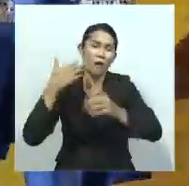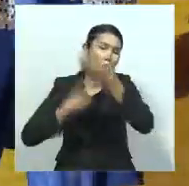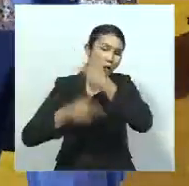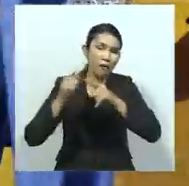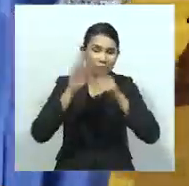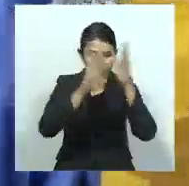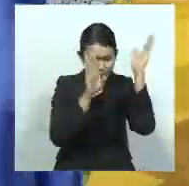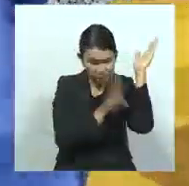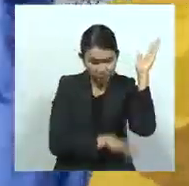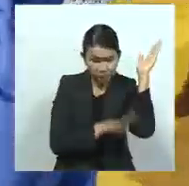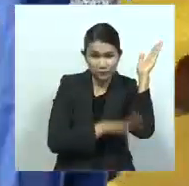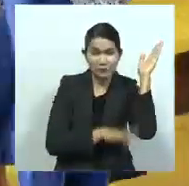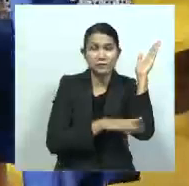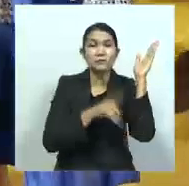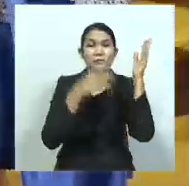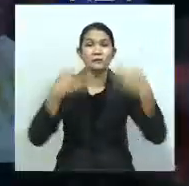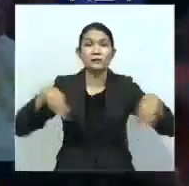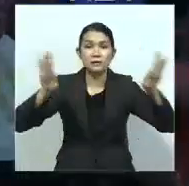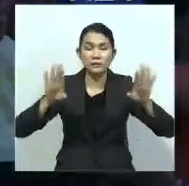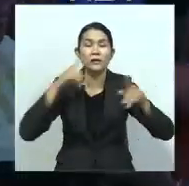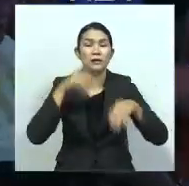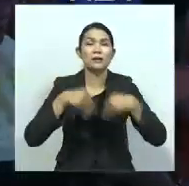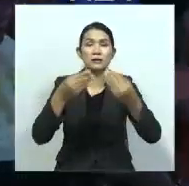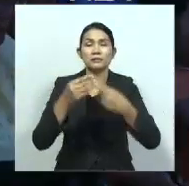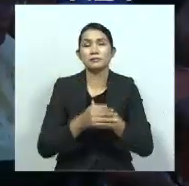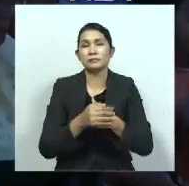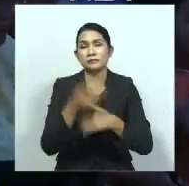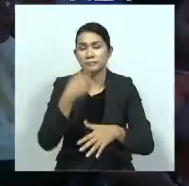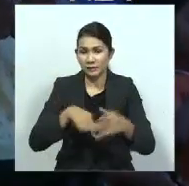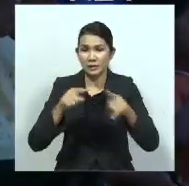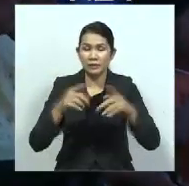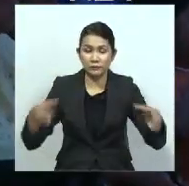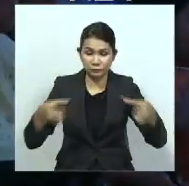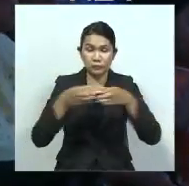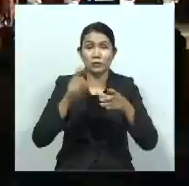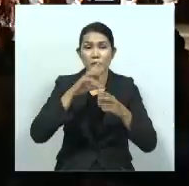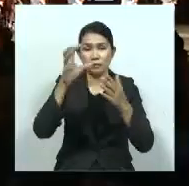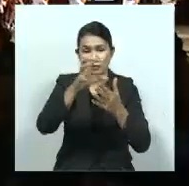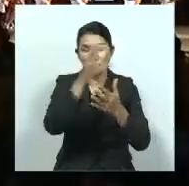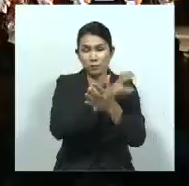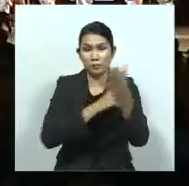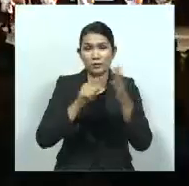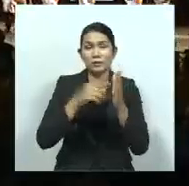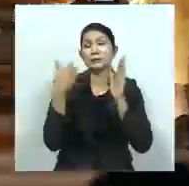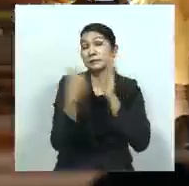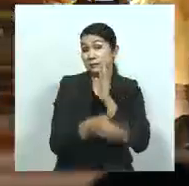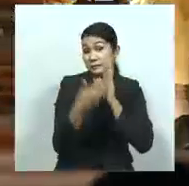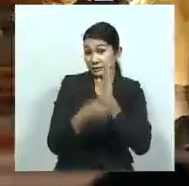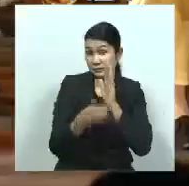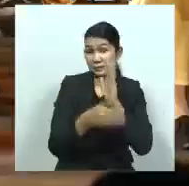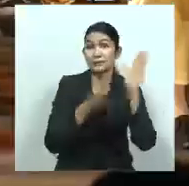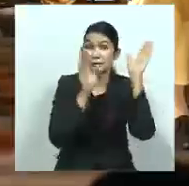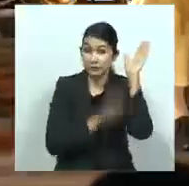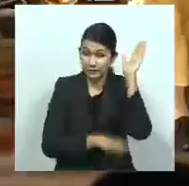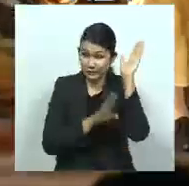คใต้ชุดร้อยศิลป์ถิ่นไทยถวายองค์ราชันและการแสดงรวมศิลป์พื้นบ้าน4ภาคได้แก่ภาคอีสานภ